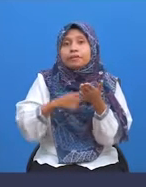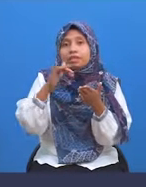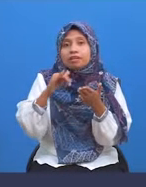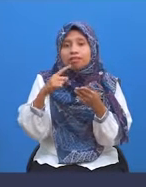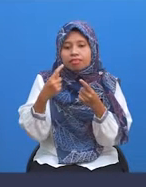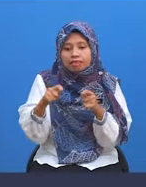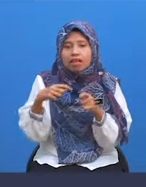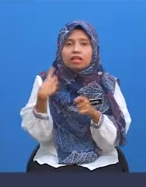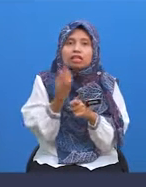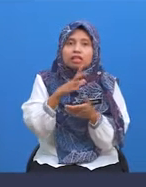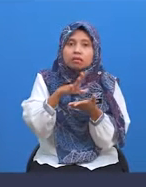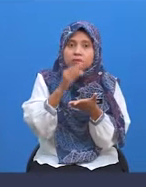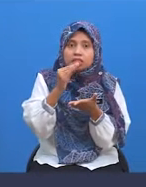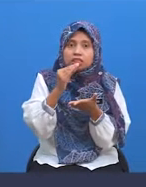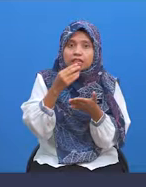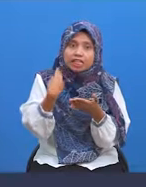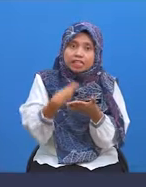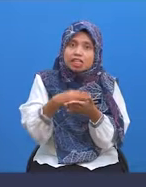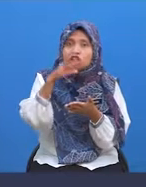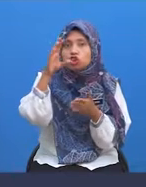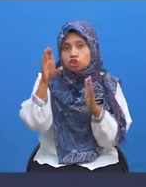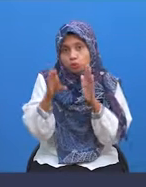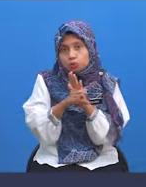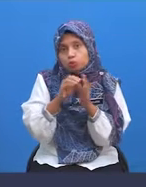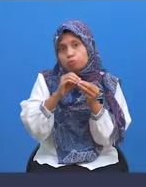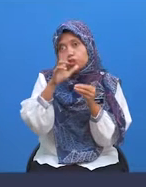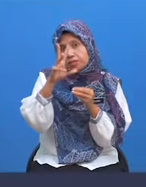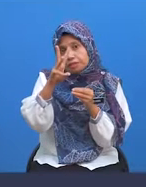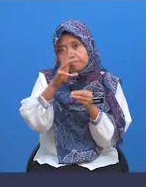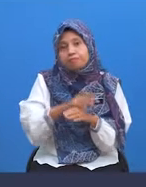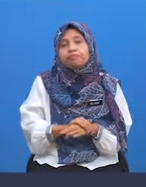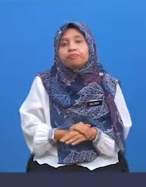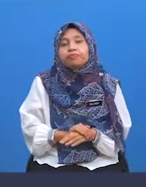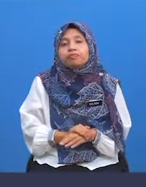pelajari sehingga contoh keenam ini.